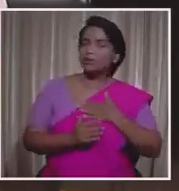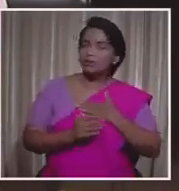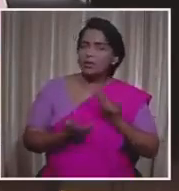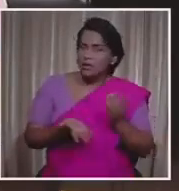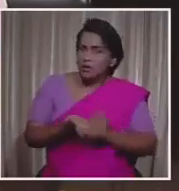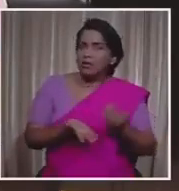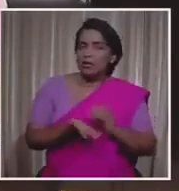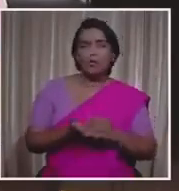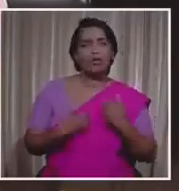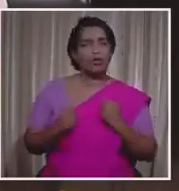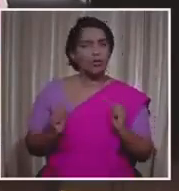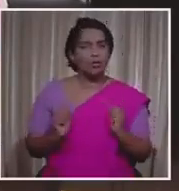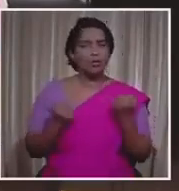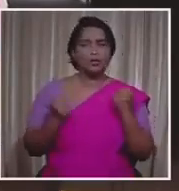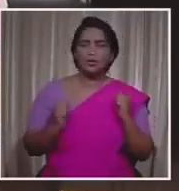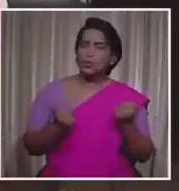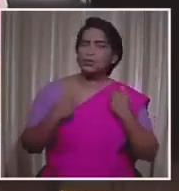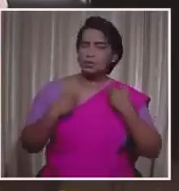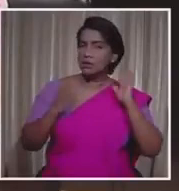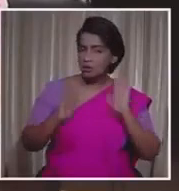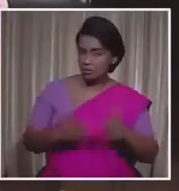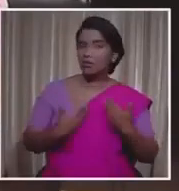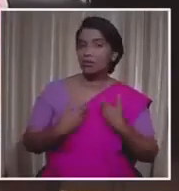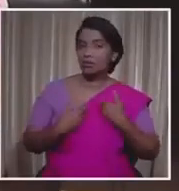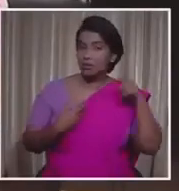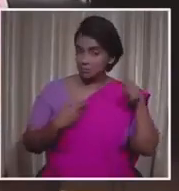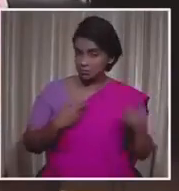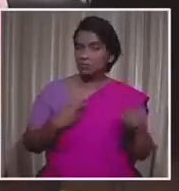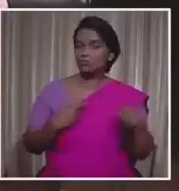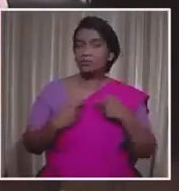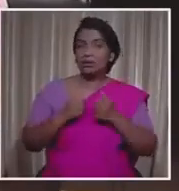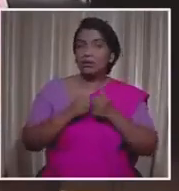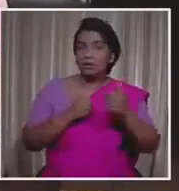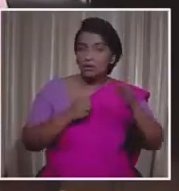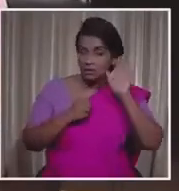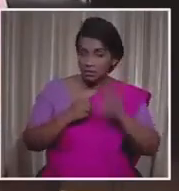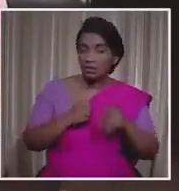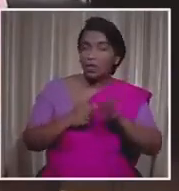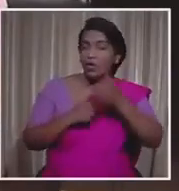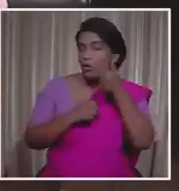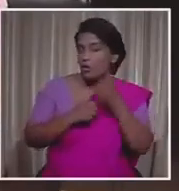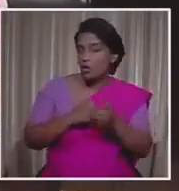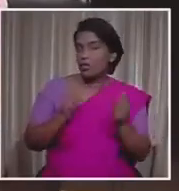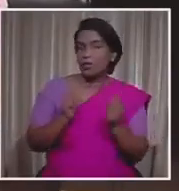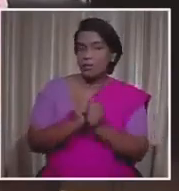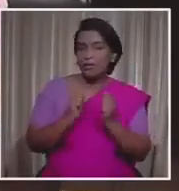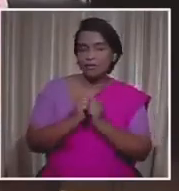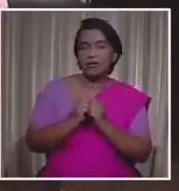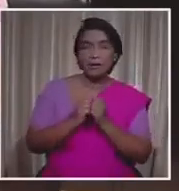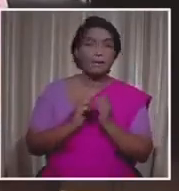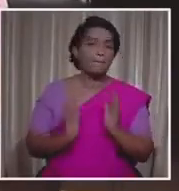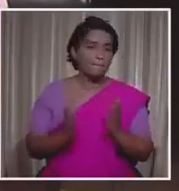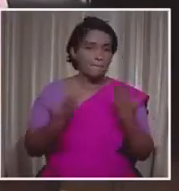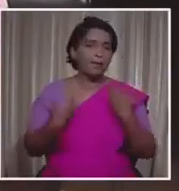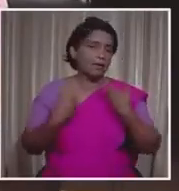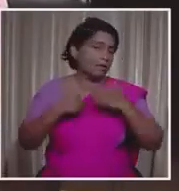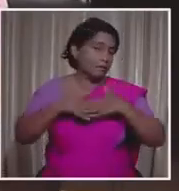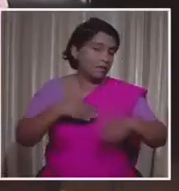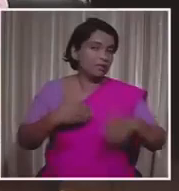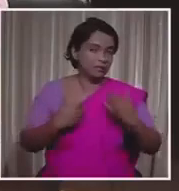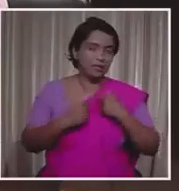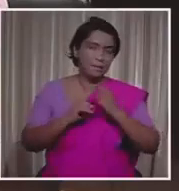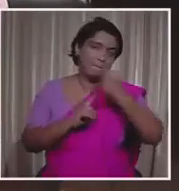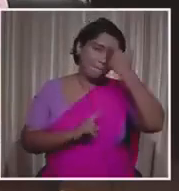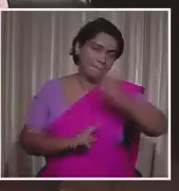සෑම උත්සාහයක්ම ගන්නා ලද අතර ඒ සඳහා ගත හැකිව තිබූ හොඳම පියවරයන් ගන්නා ලද බව මගේ